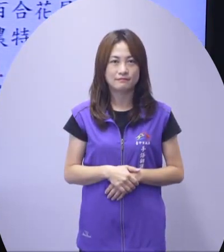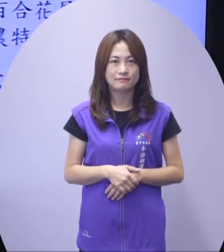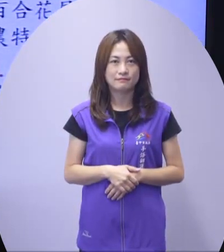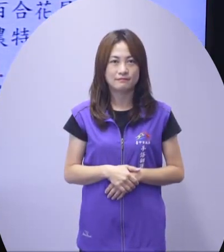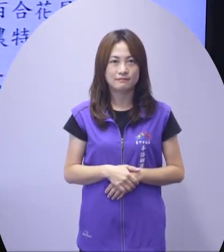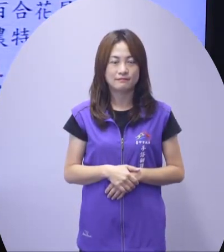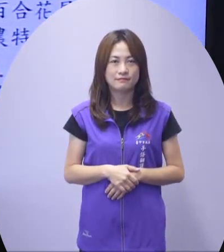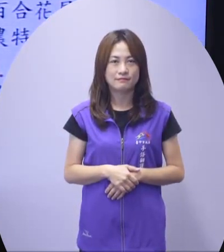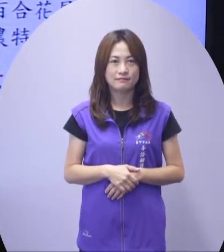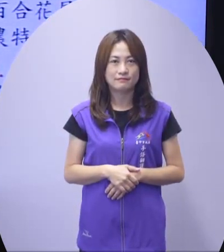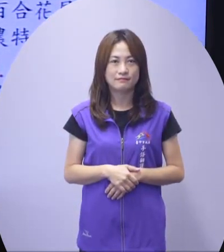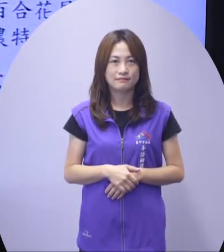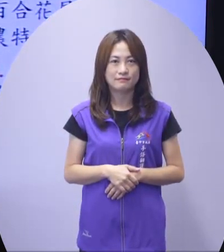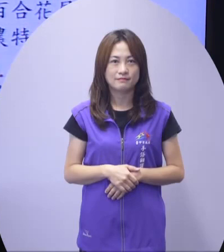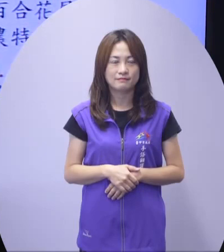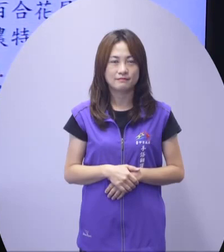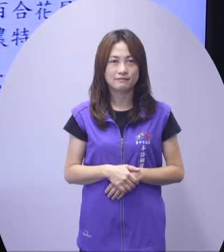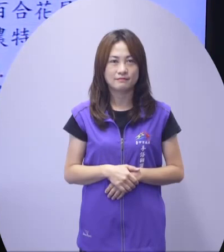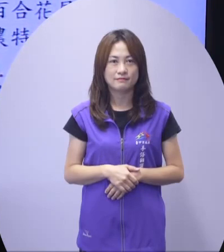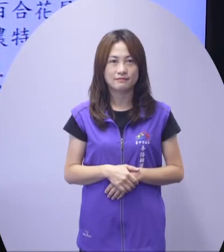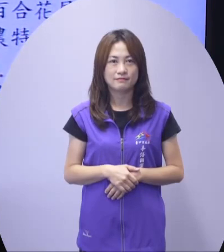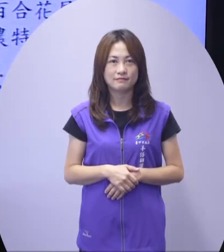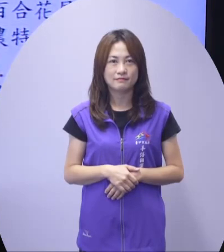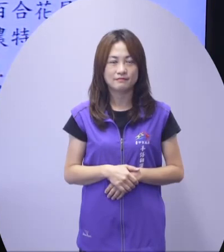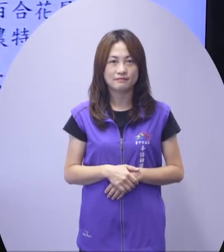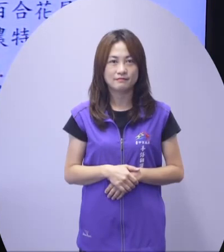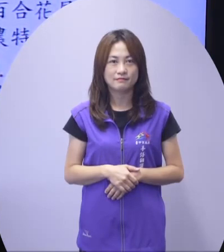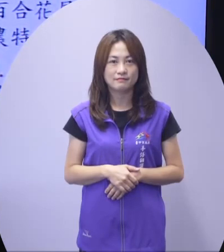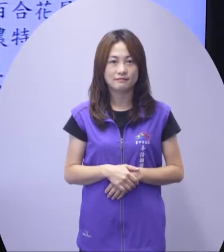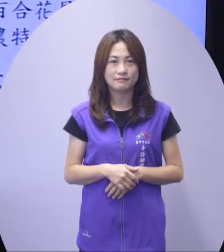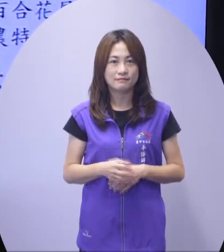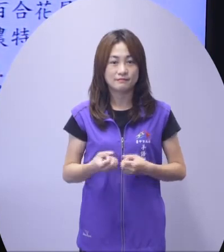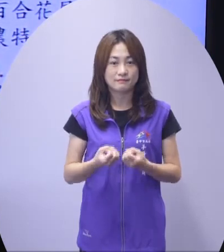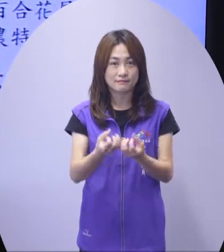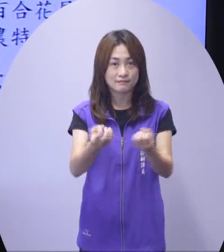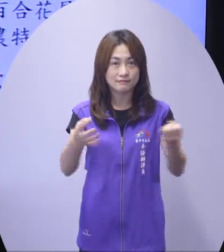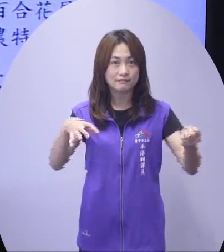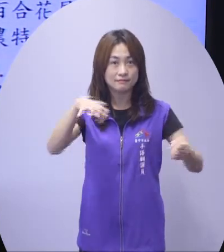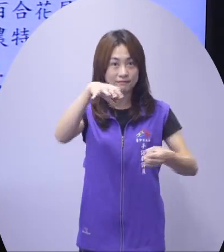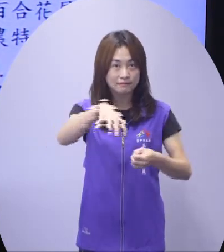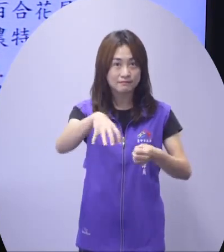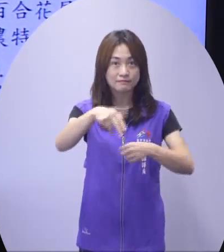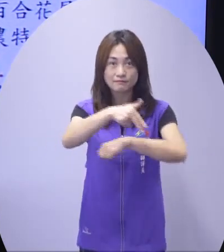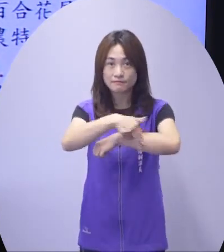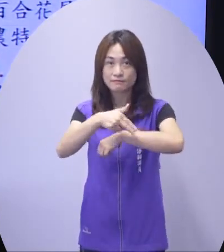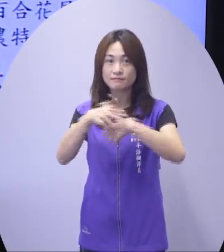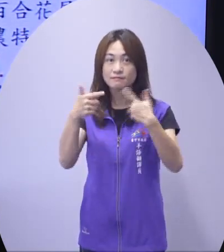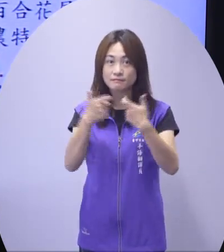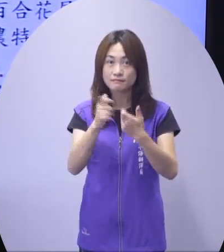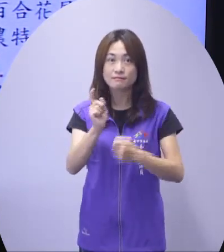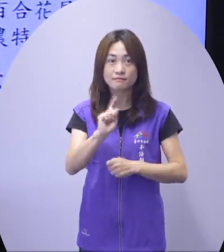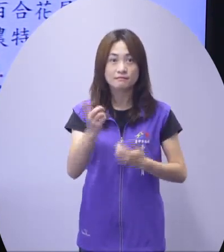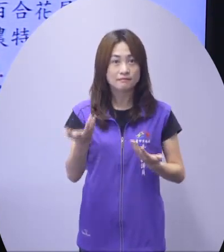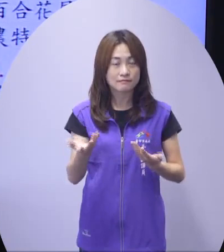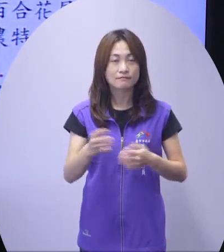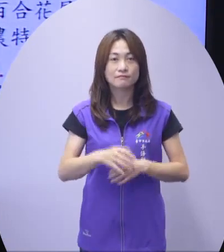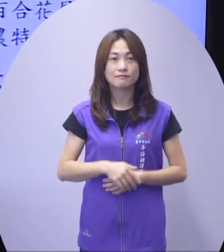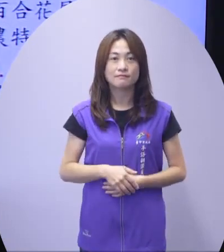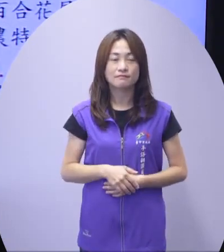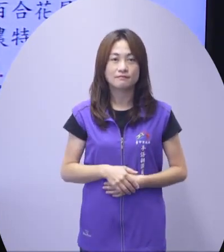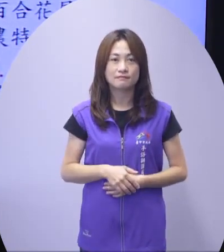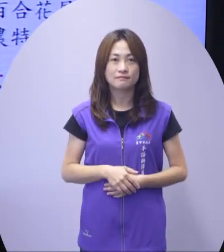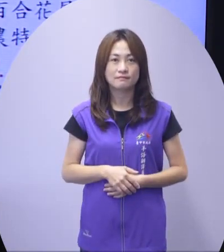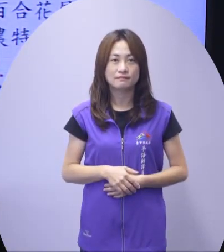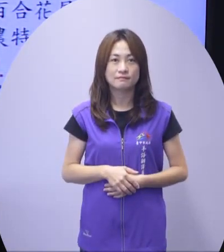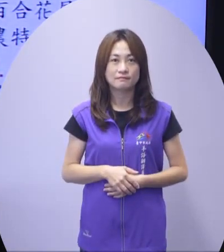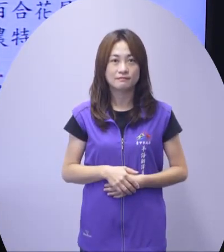那整个场地的规划，这边跟各位特别来做一个这样的介绍。他这个我